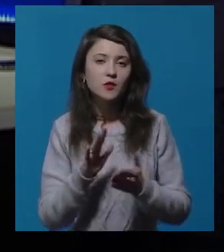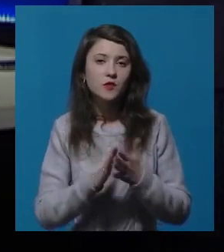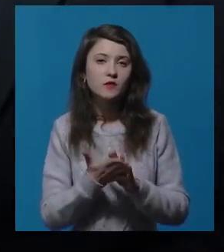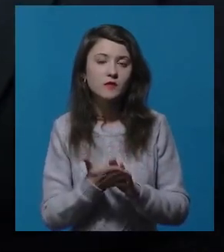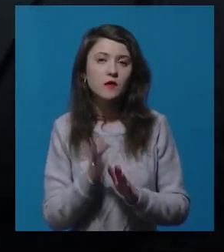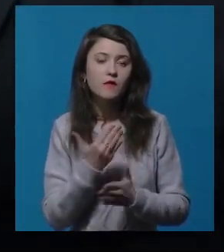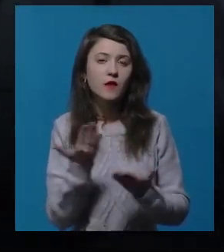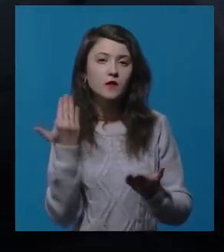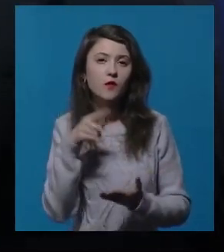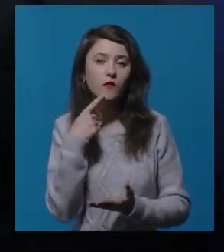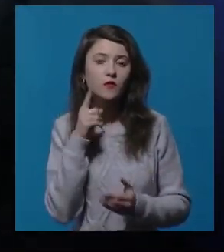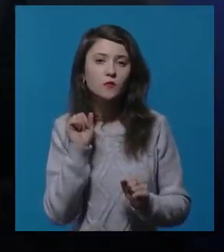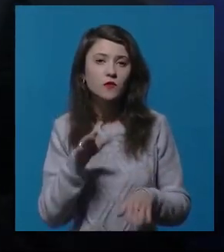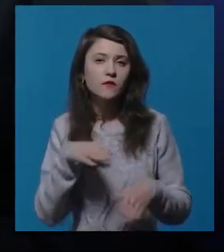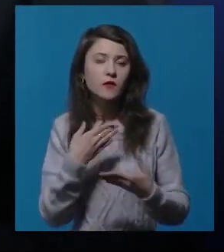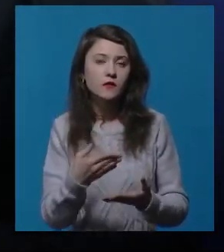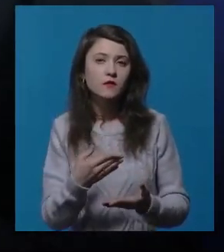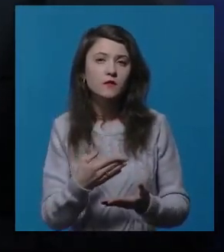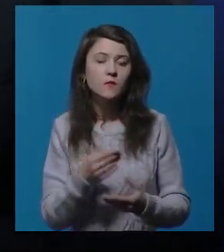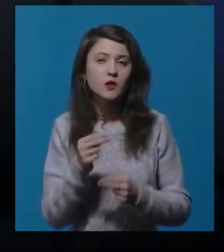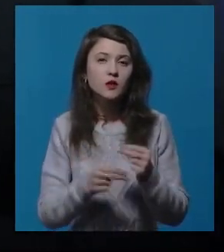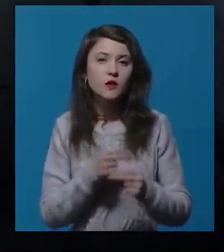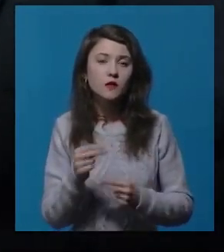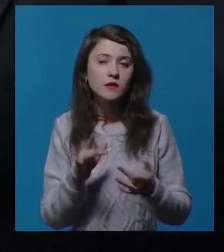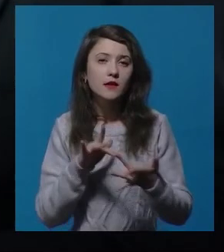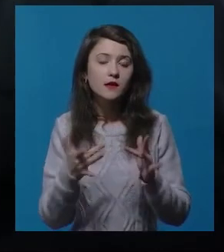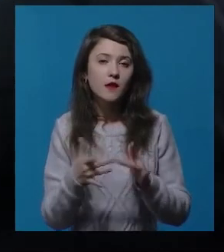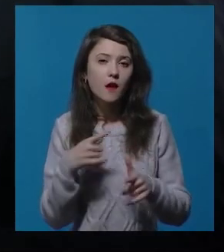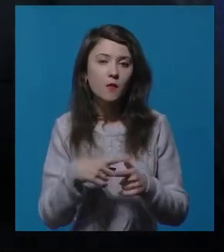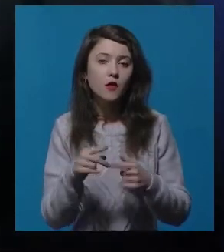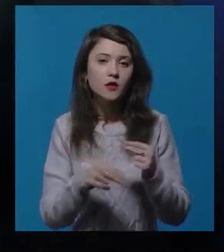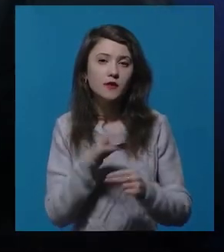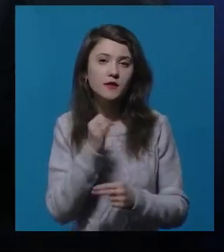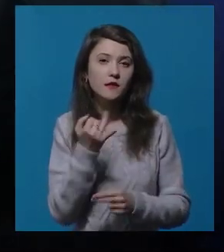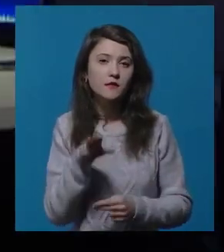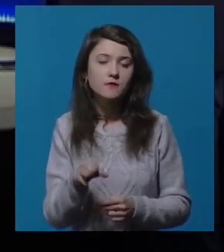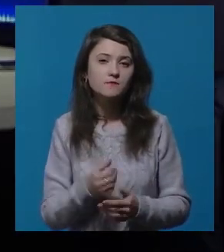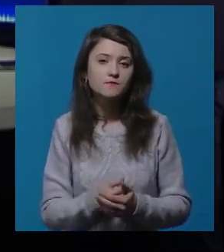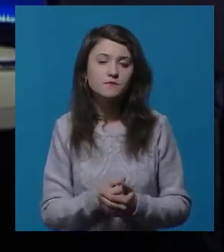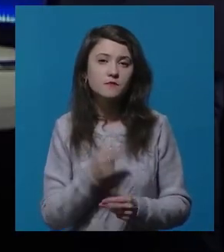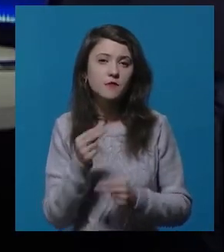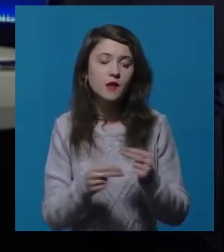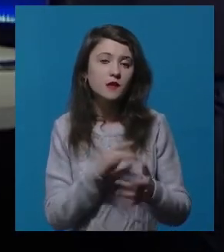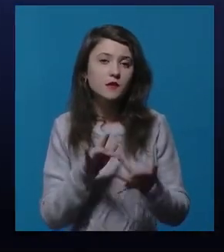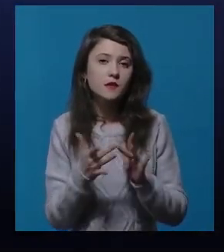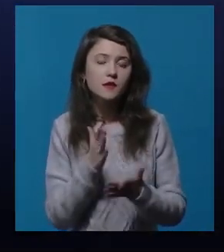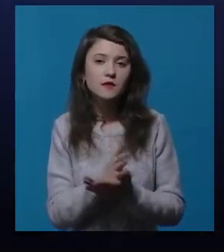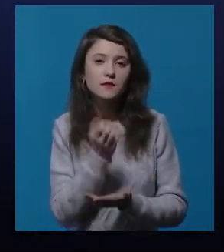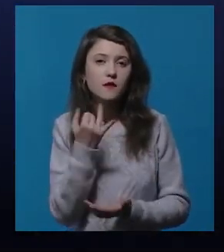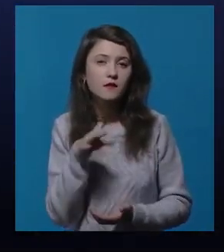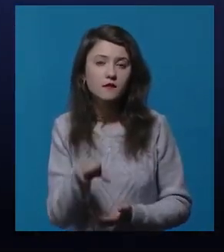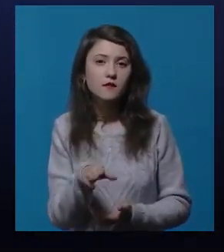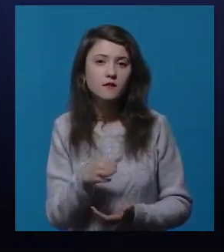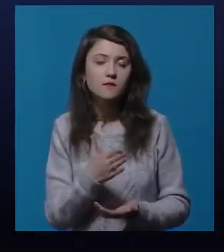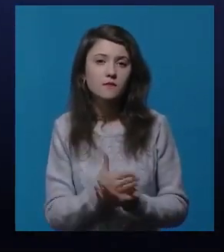раніше говорили, ще можна звернутися або через соціальні мережі, або через сайт. Я соціальні мережі, да, є сайт, тобто є